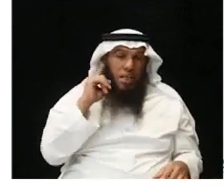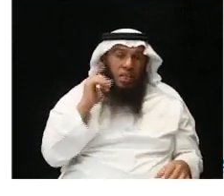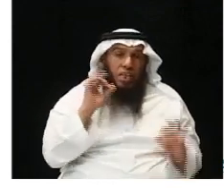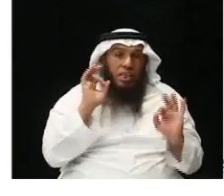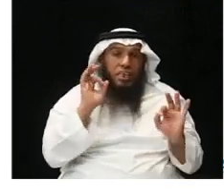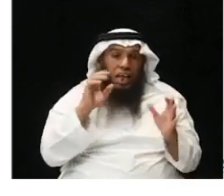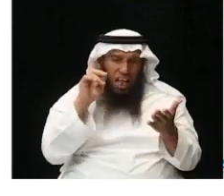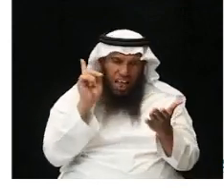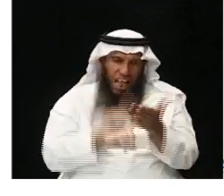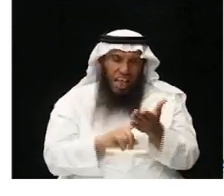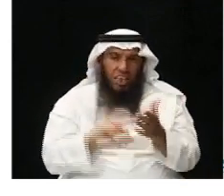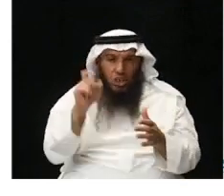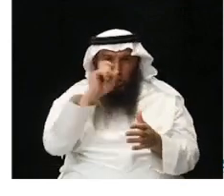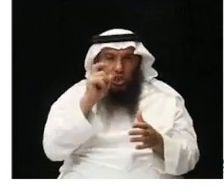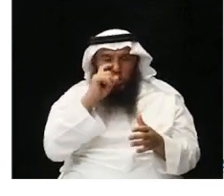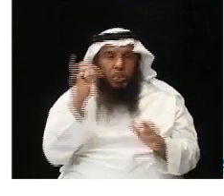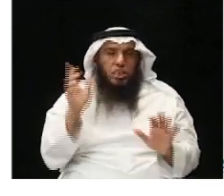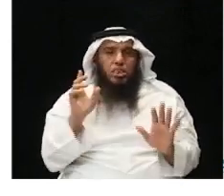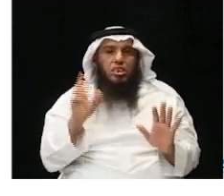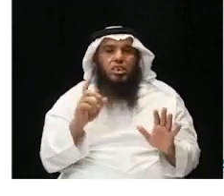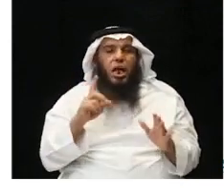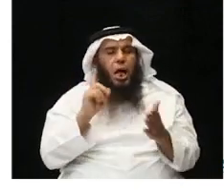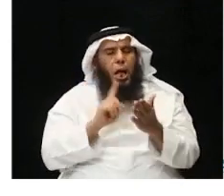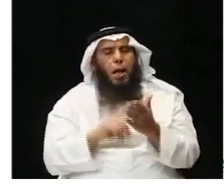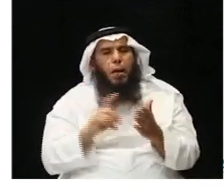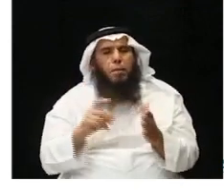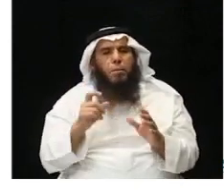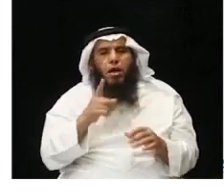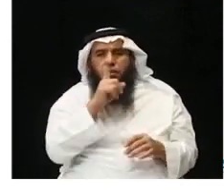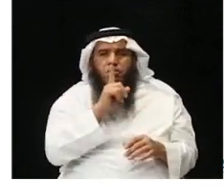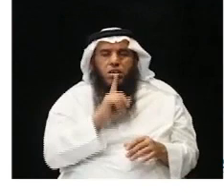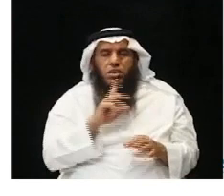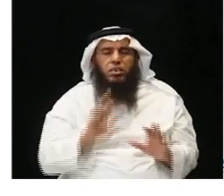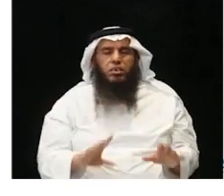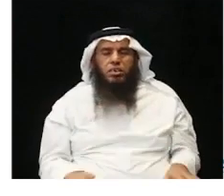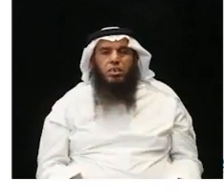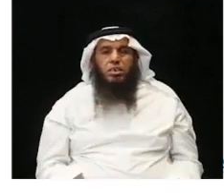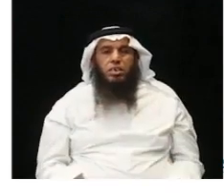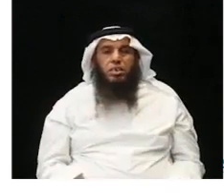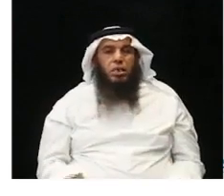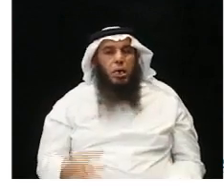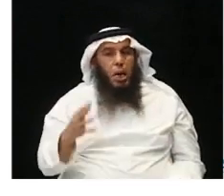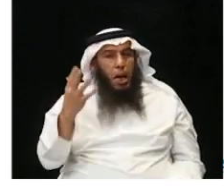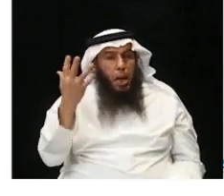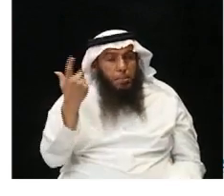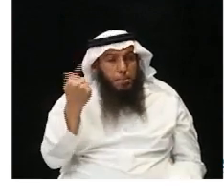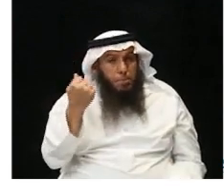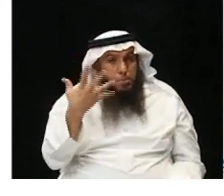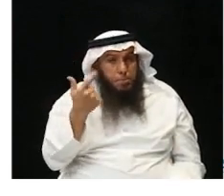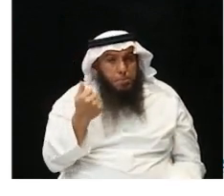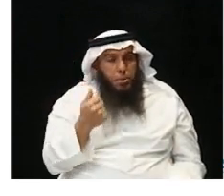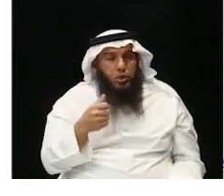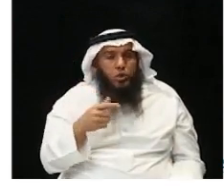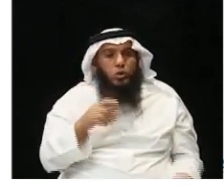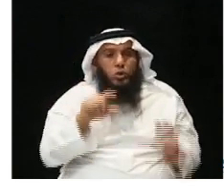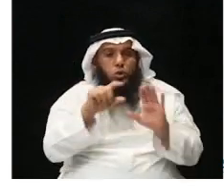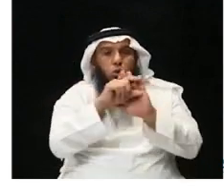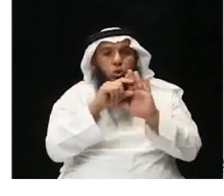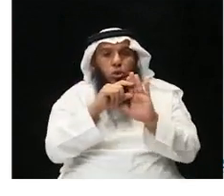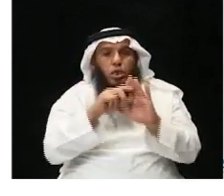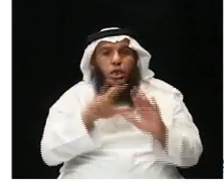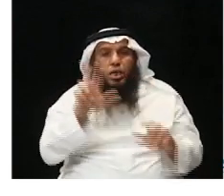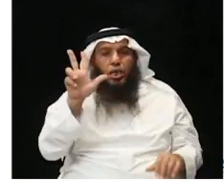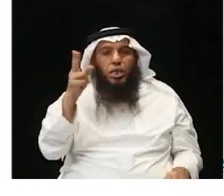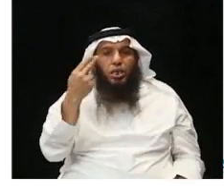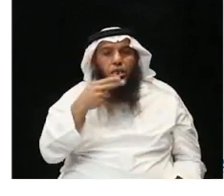تركز على الشرائع والأحكام الفقهية. عدد هذه السورة، سورة